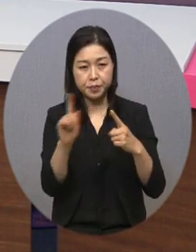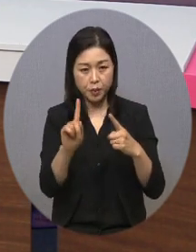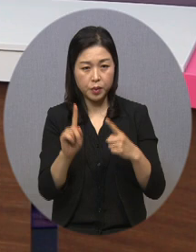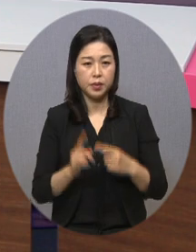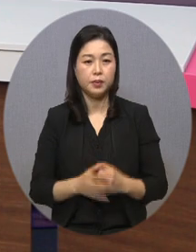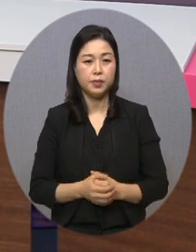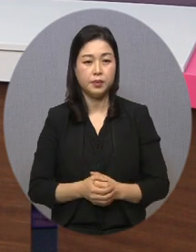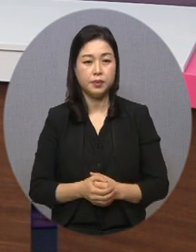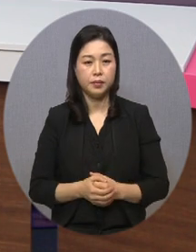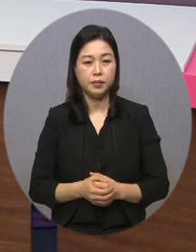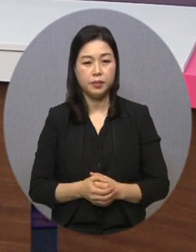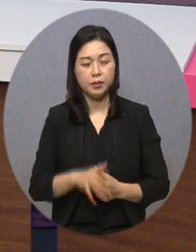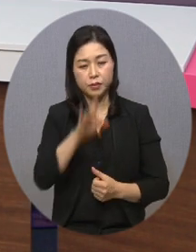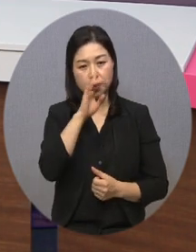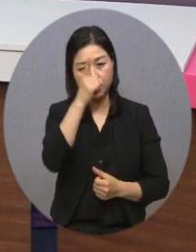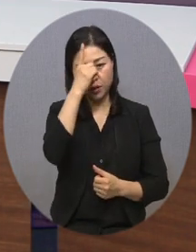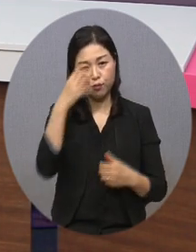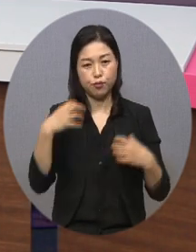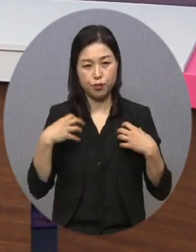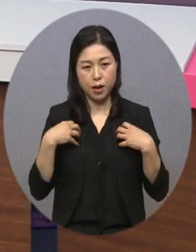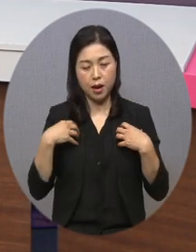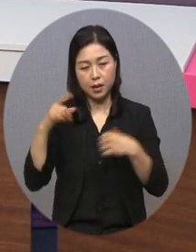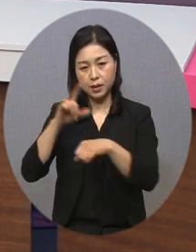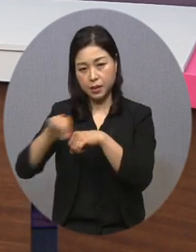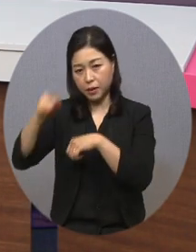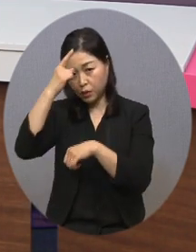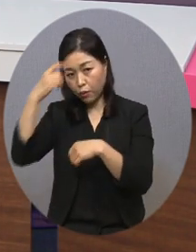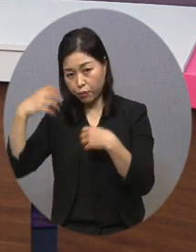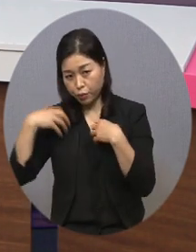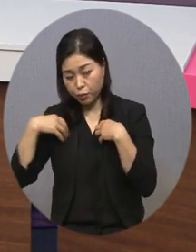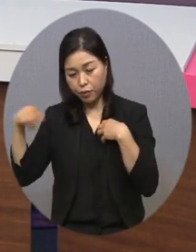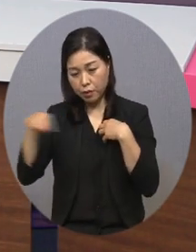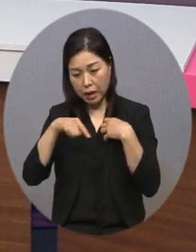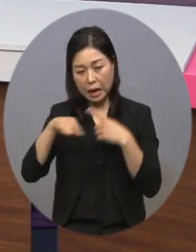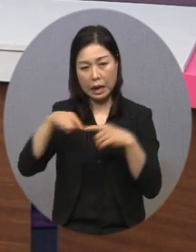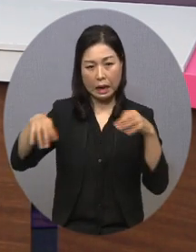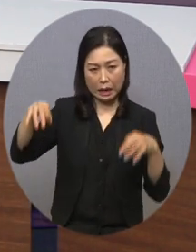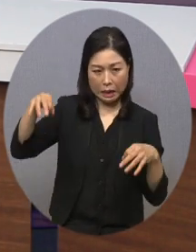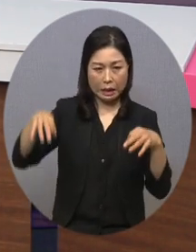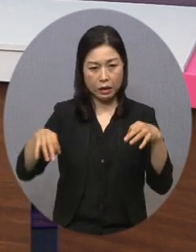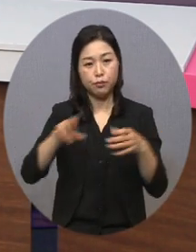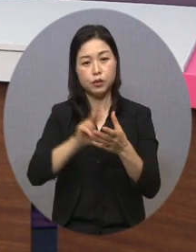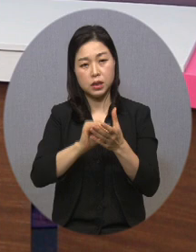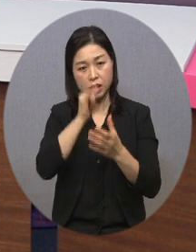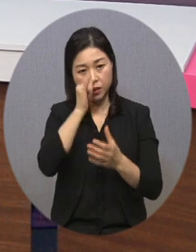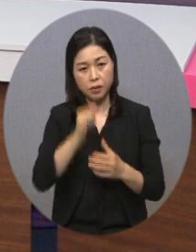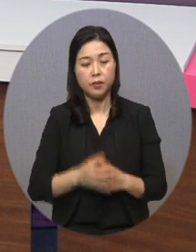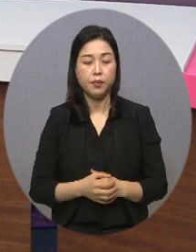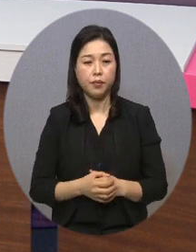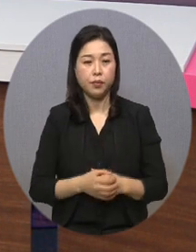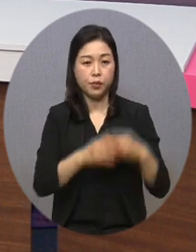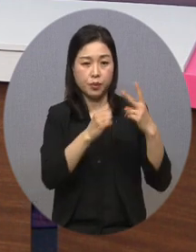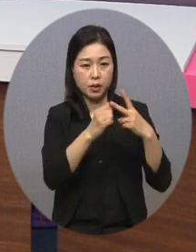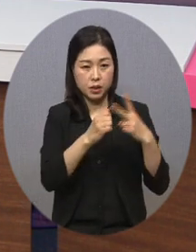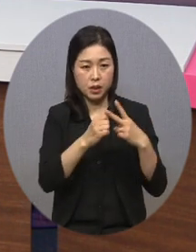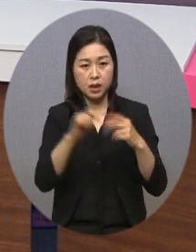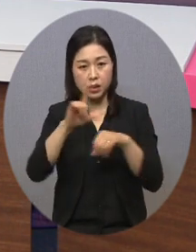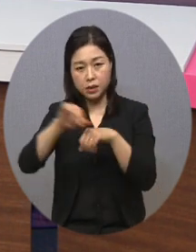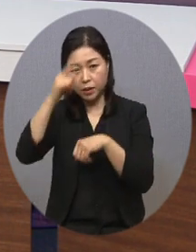첫째는 중앙정부와 지방정부 간의 불균형의 문제와 두 번째는